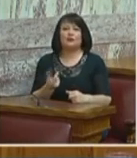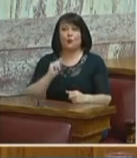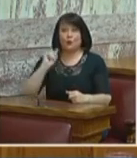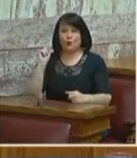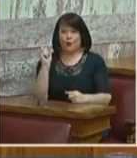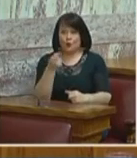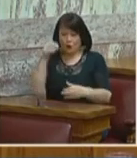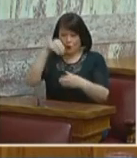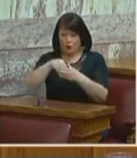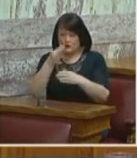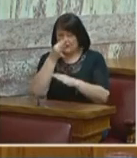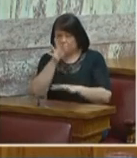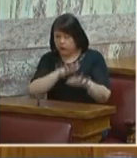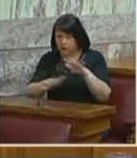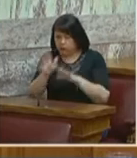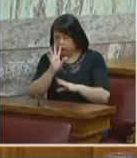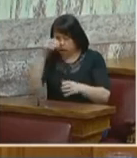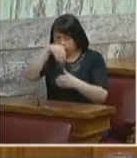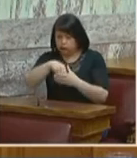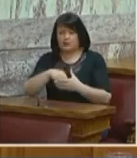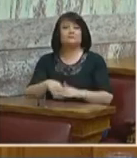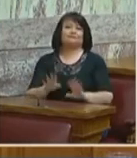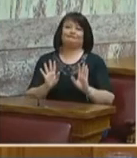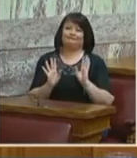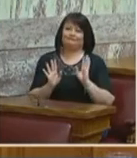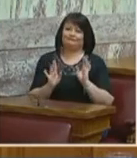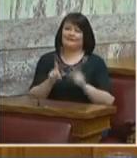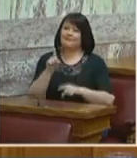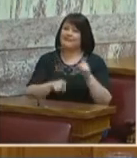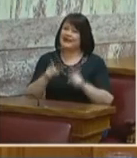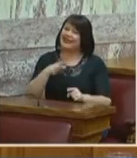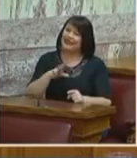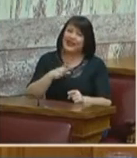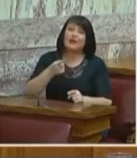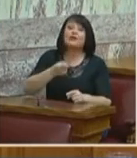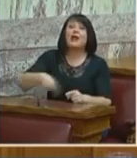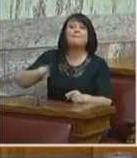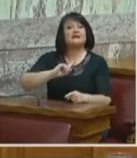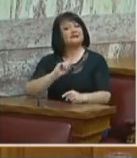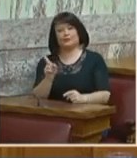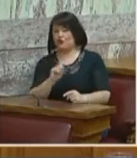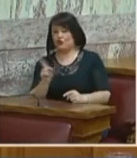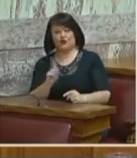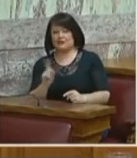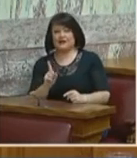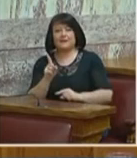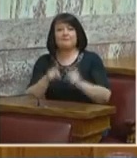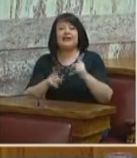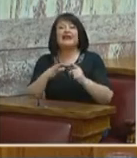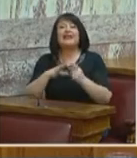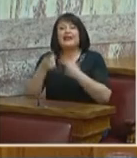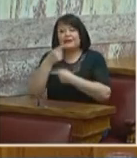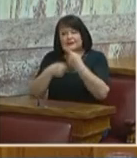στο βούρκο της διαφθοράς. Έστω και αν κάποιοι θέλουν να έχουν έτσι τα πράγματα. για να δικαιολογήσουν, άλλοι το